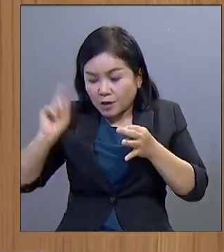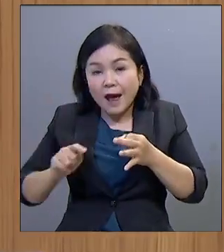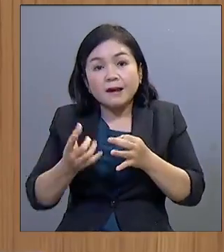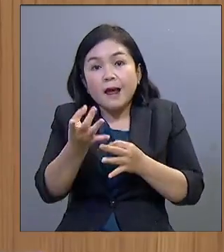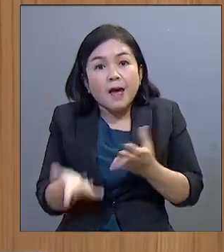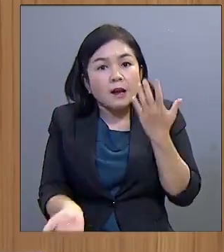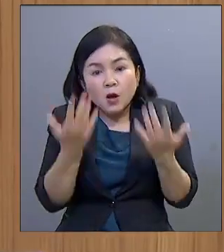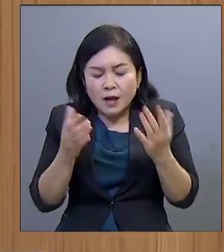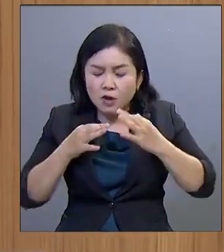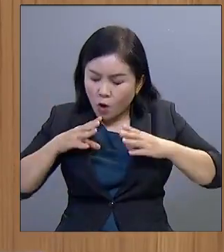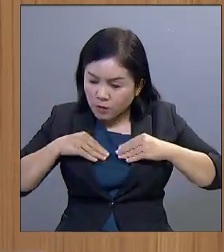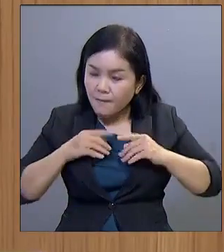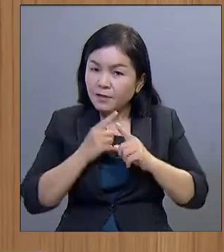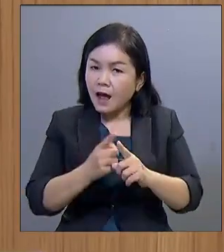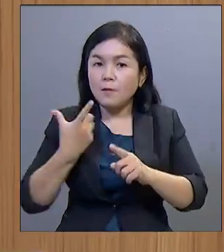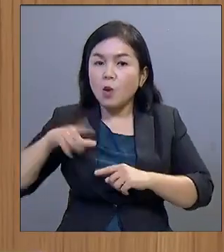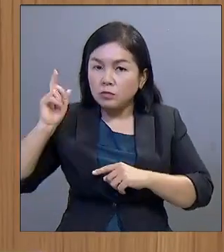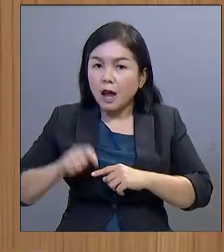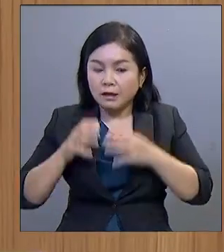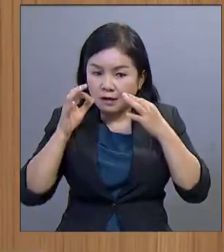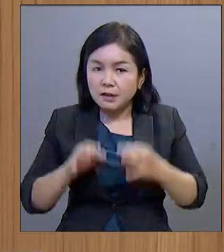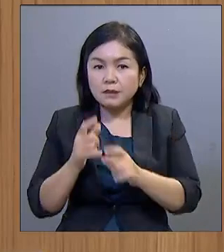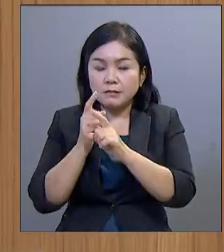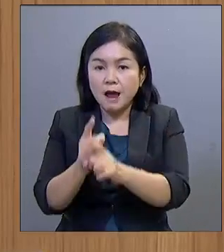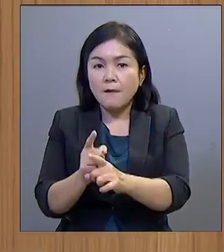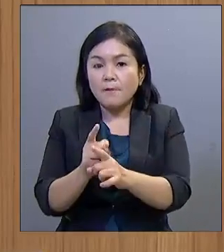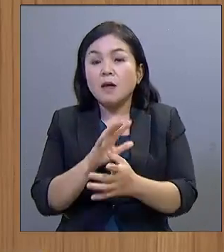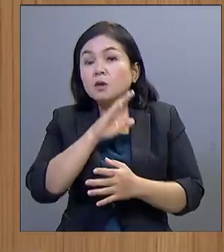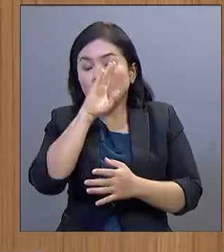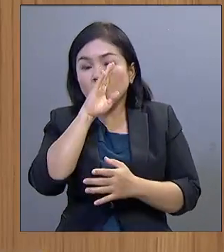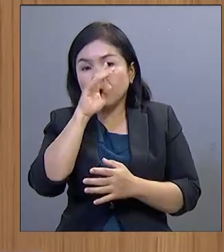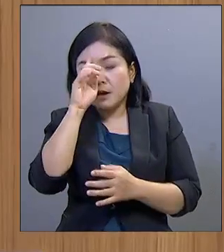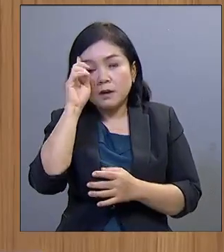่ายยอมรับมติ 3 ครั